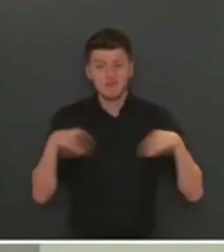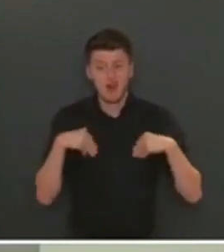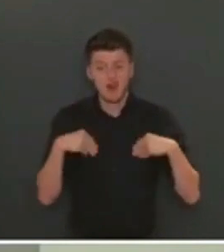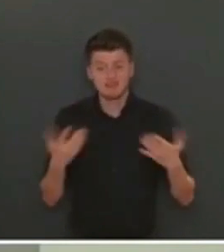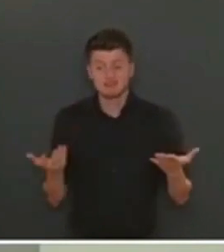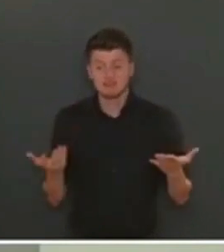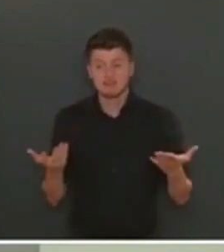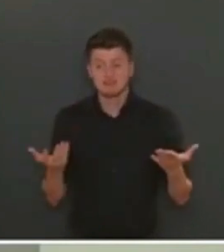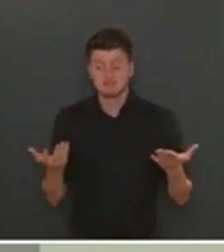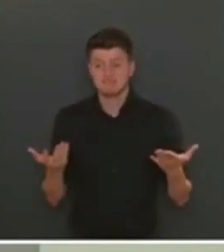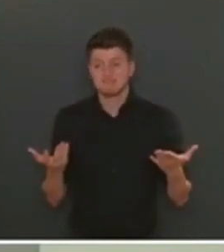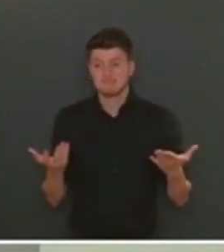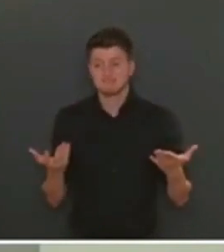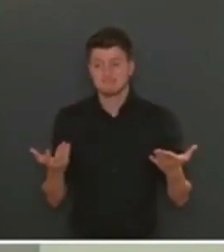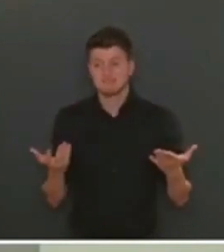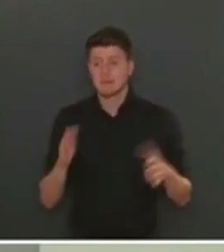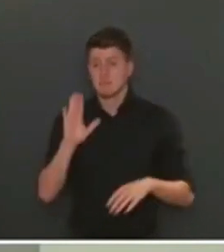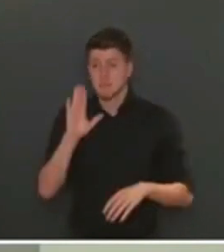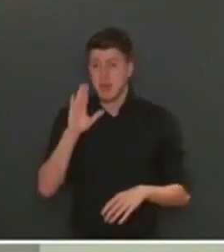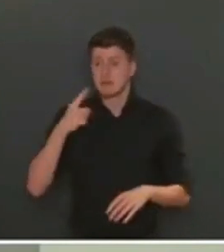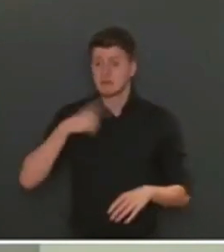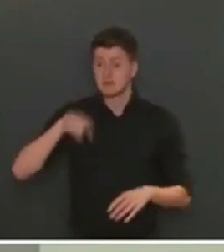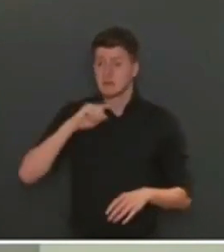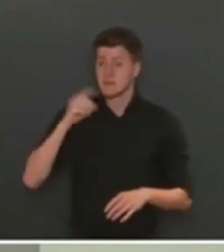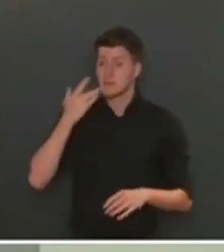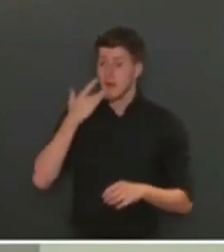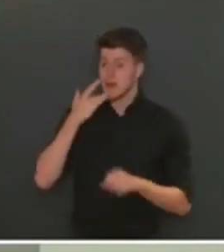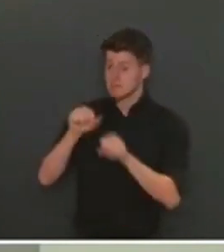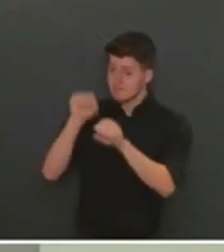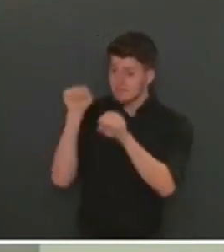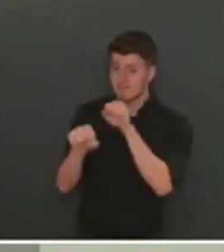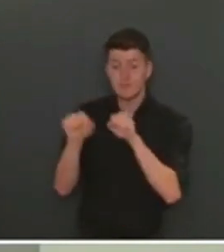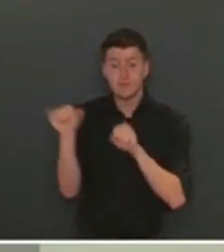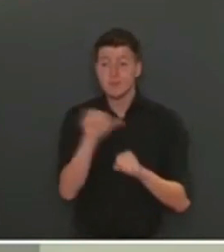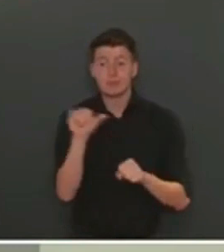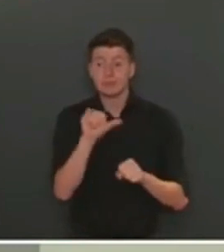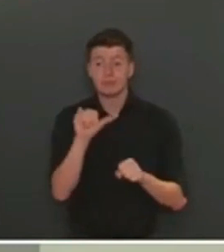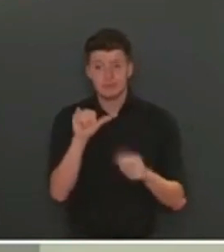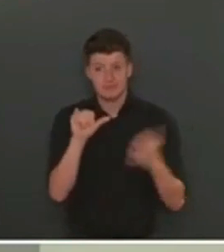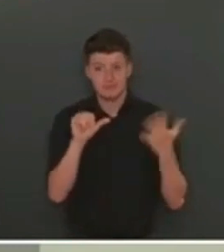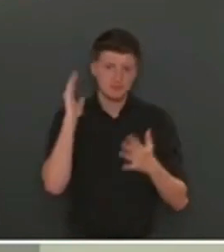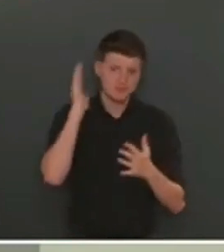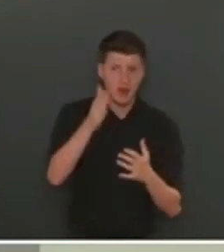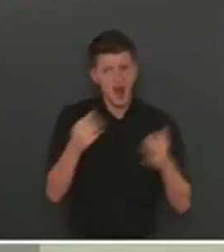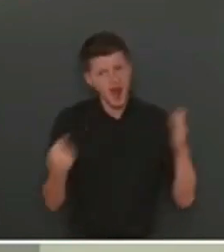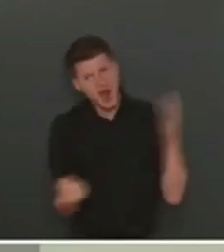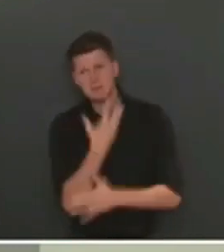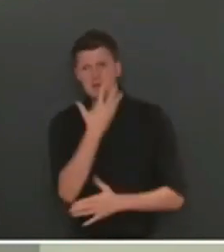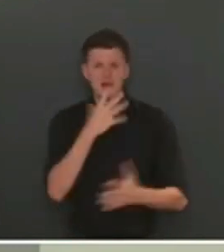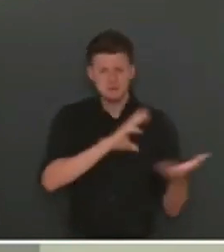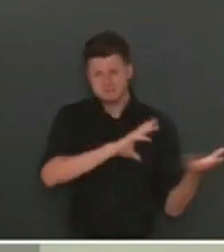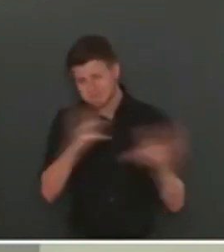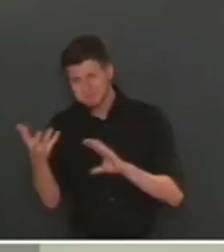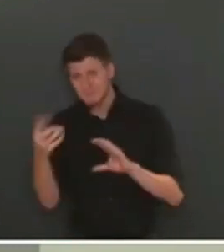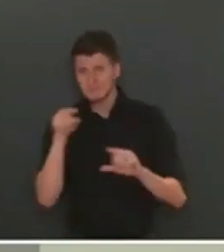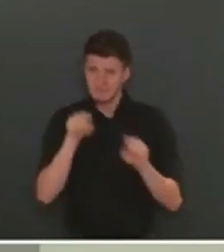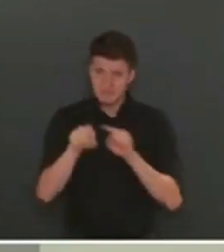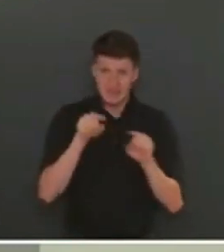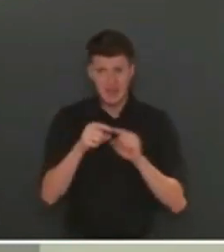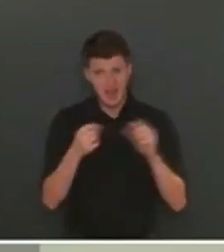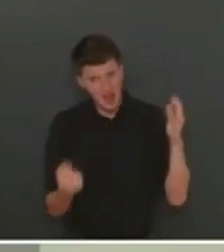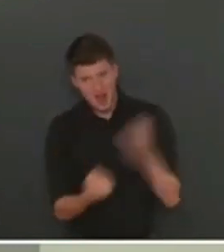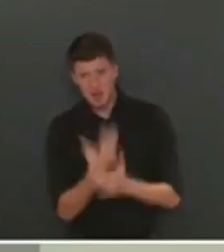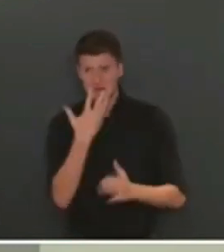أن نستطيع احسن أحسن مستمودع بالكاة. قد يتعرف على